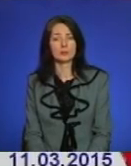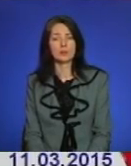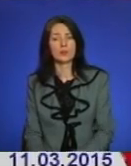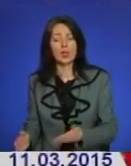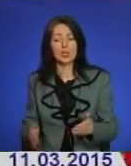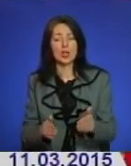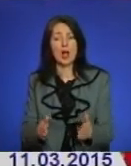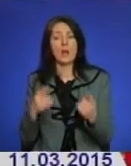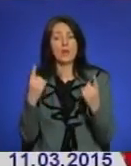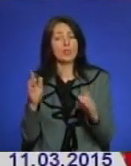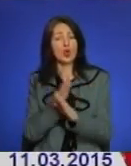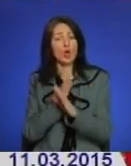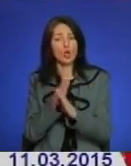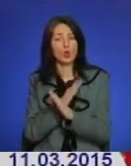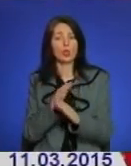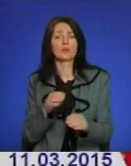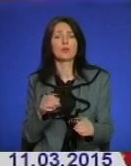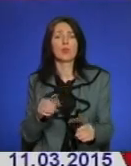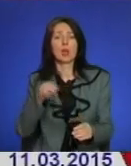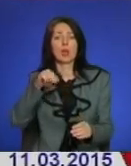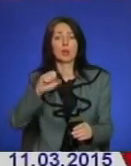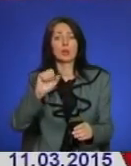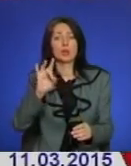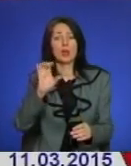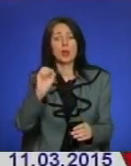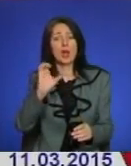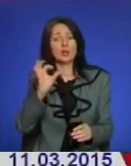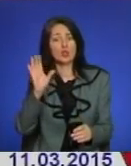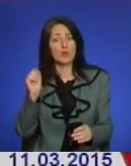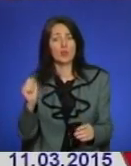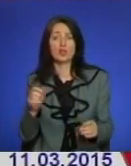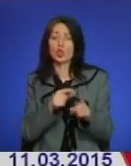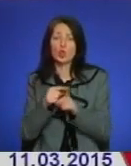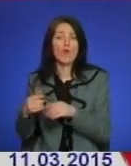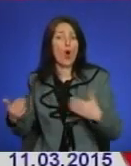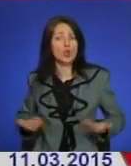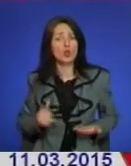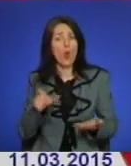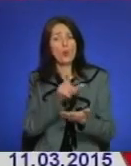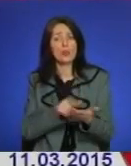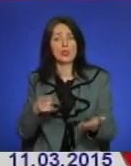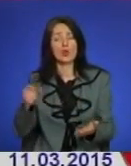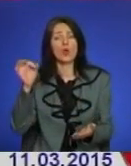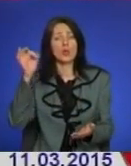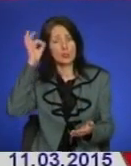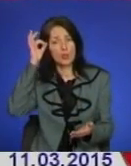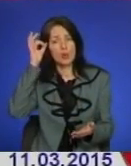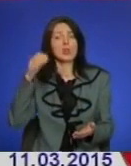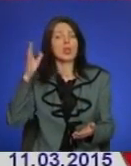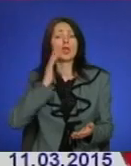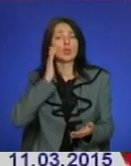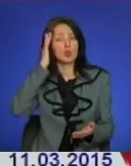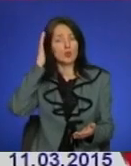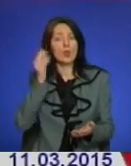Шляхами великої долі. Тарасове слово ожило у пісні, його спогади і думи у картинах, його дух у